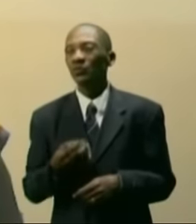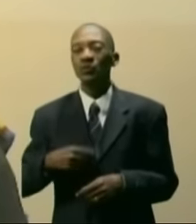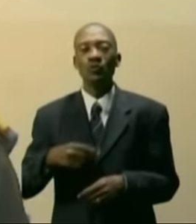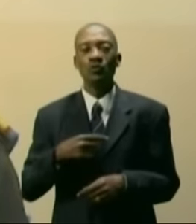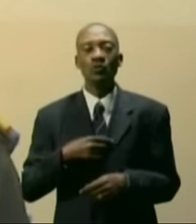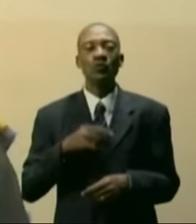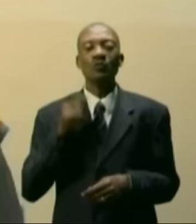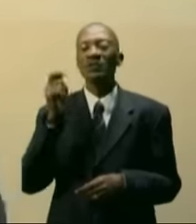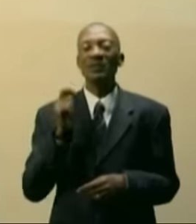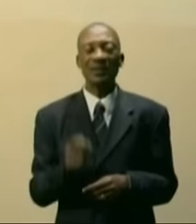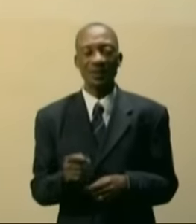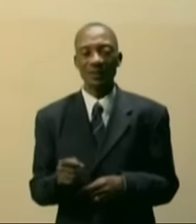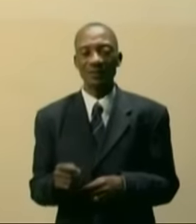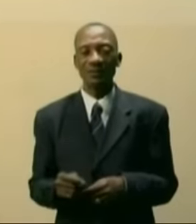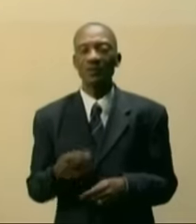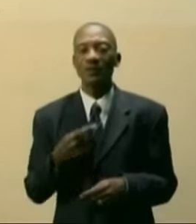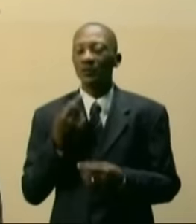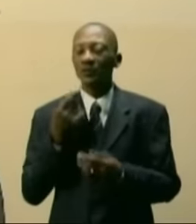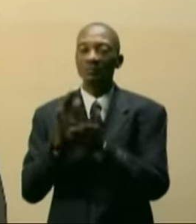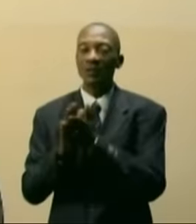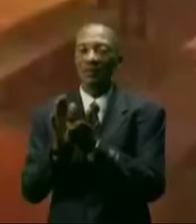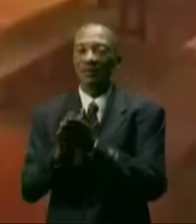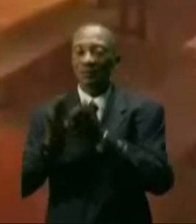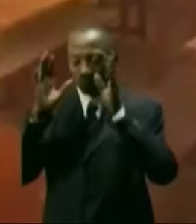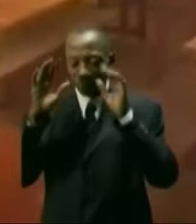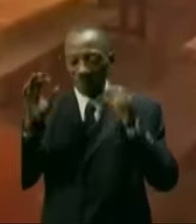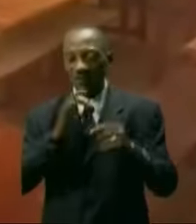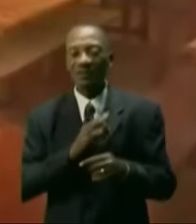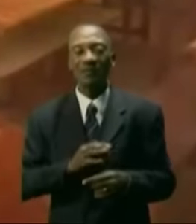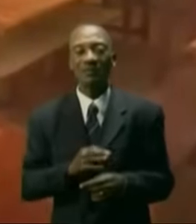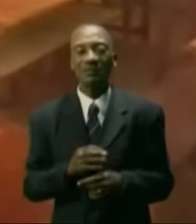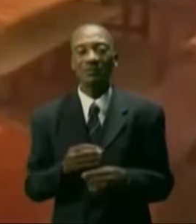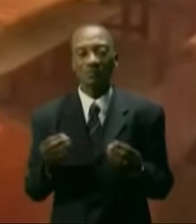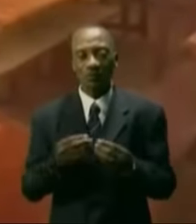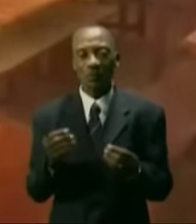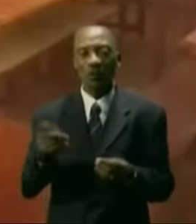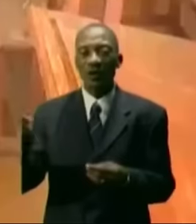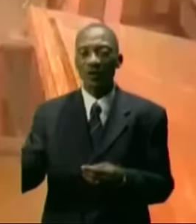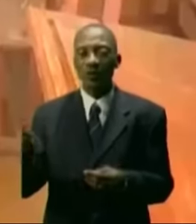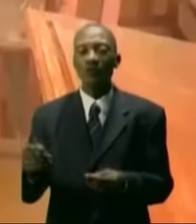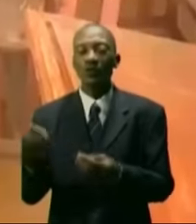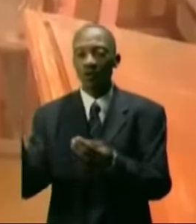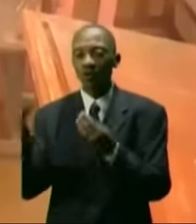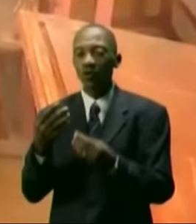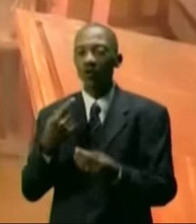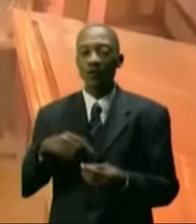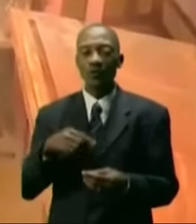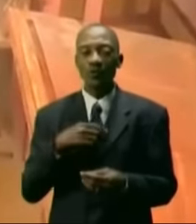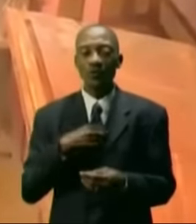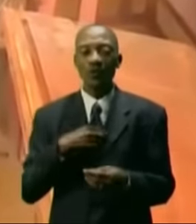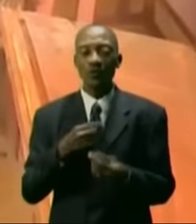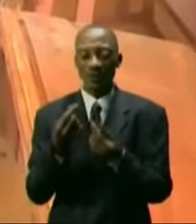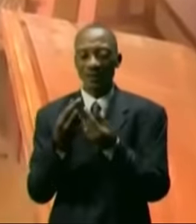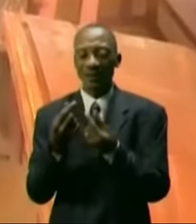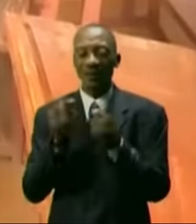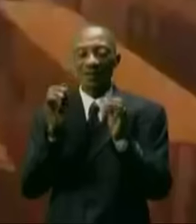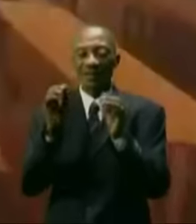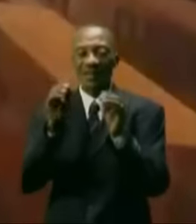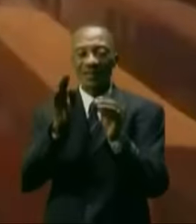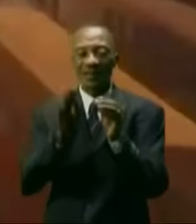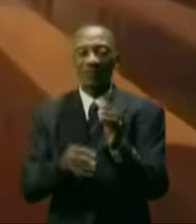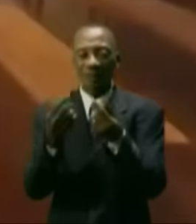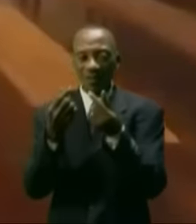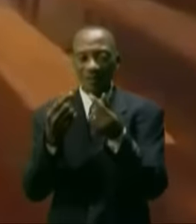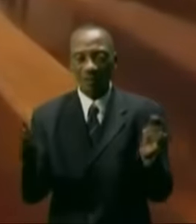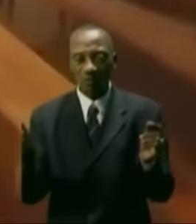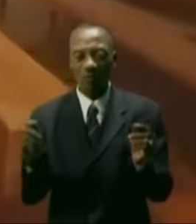peux glisser à l'instant même, c'est vous remercier, c'est moi. Puis, c'était le tour du complexe scolaire laïque de la commune de Kikula. C'est